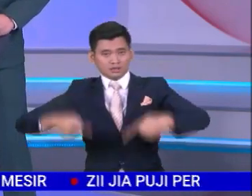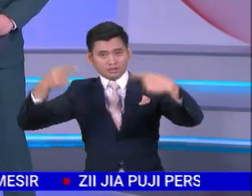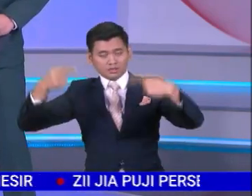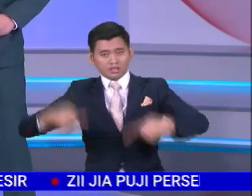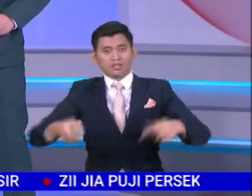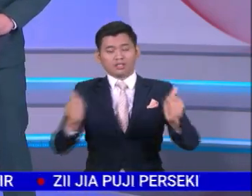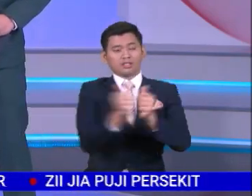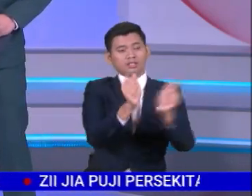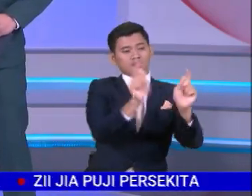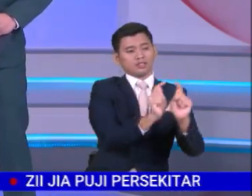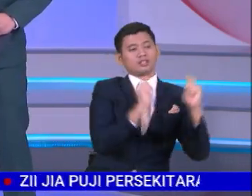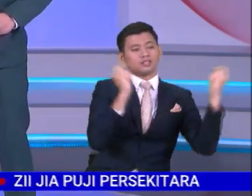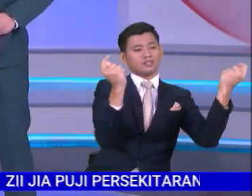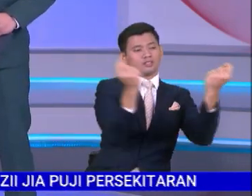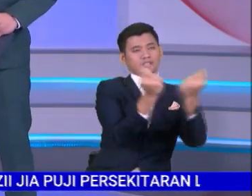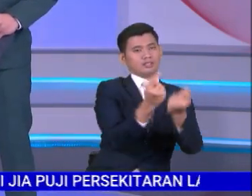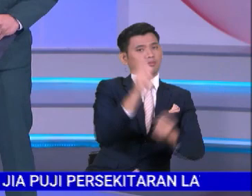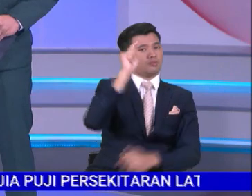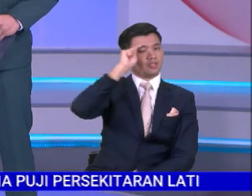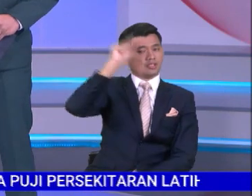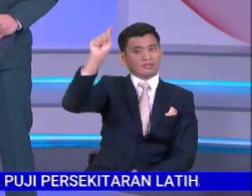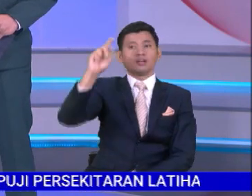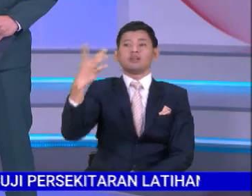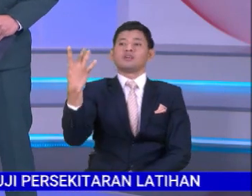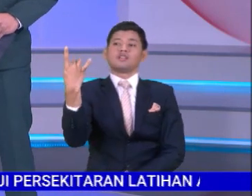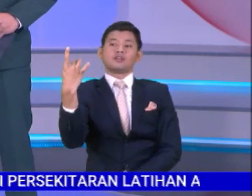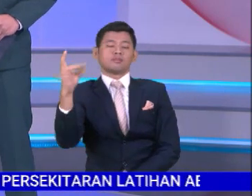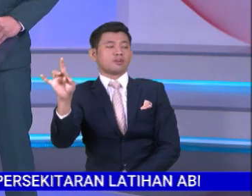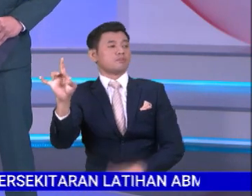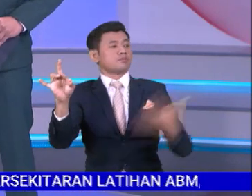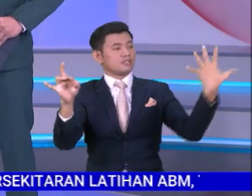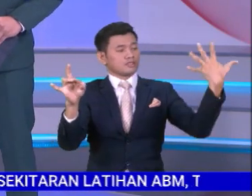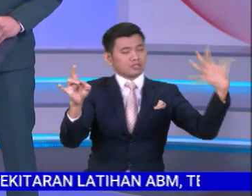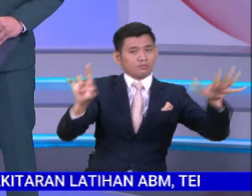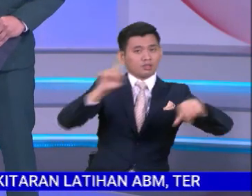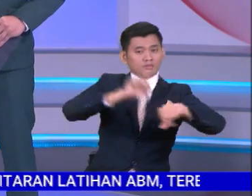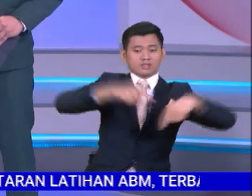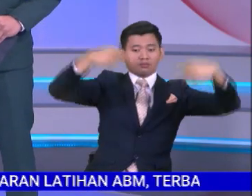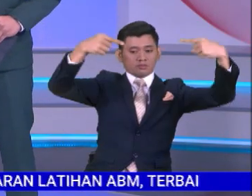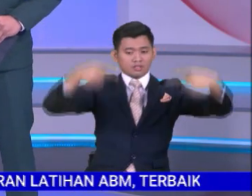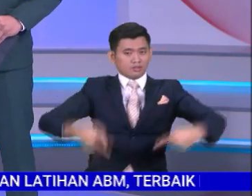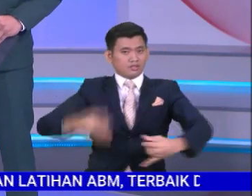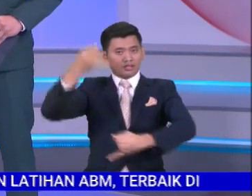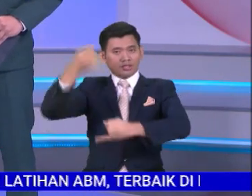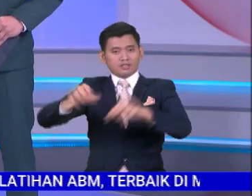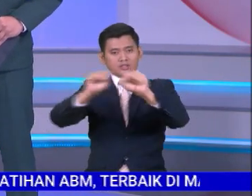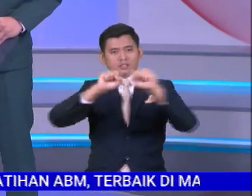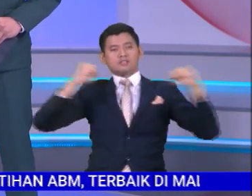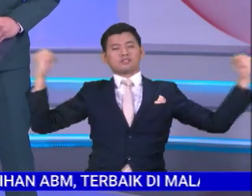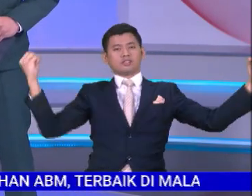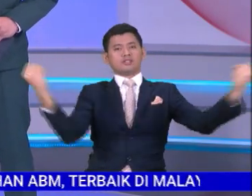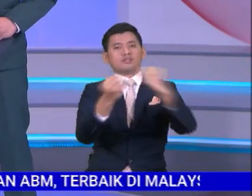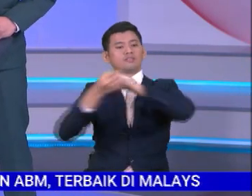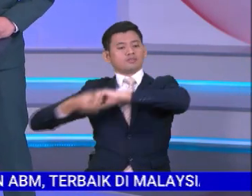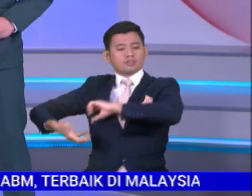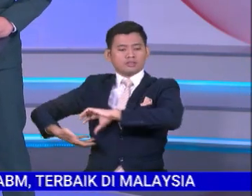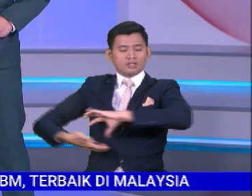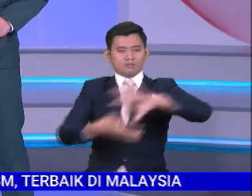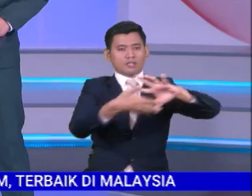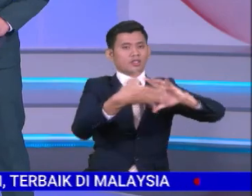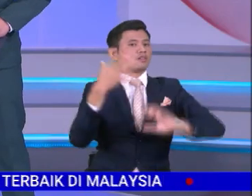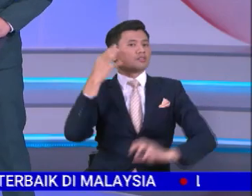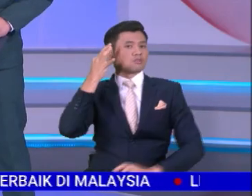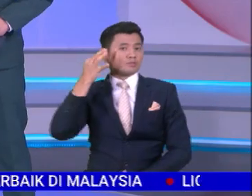2022. Mereka menundukkan juara bertahan Terengganu 18-15 pada peranan akhir di Stadium Rugby Pengkalan Udara Subang